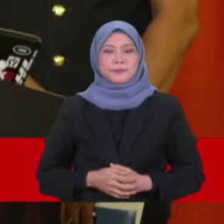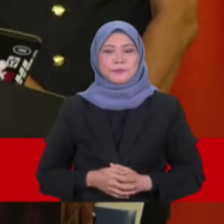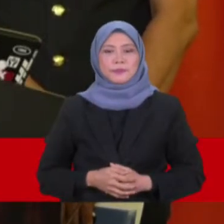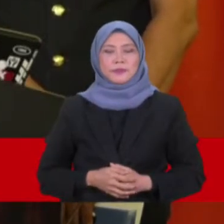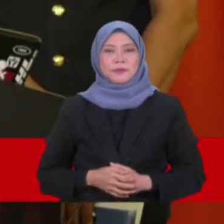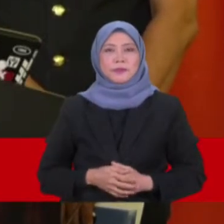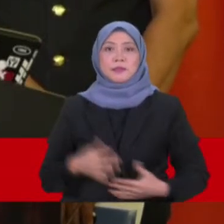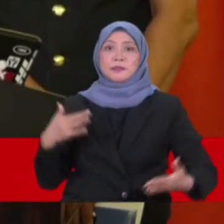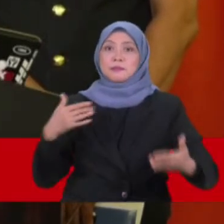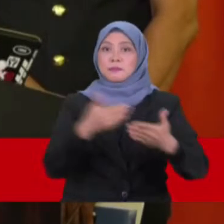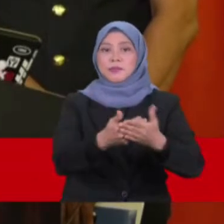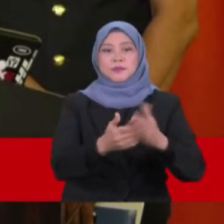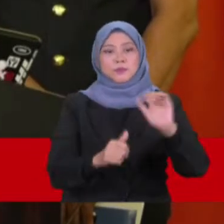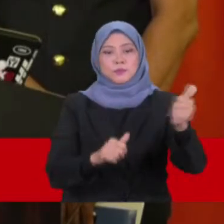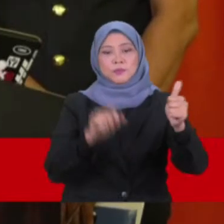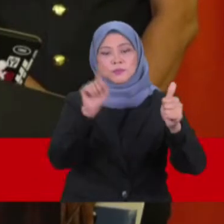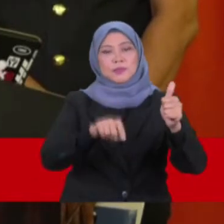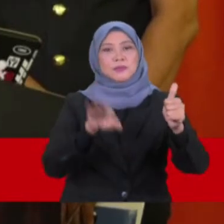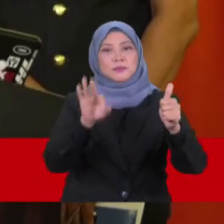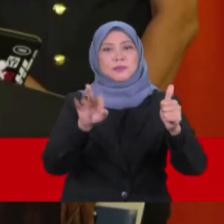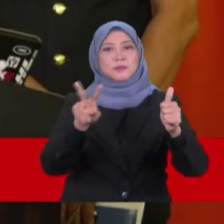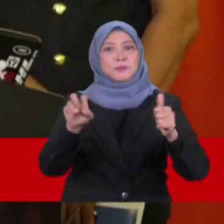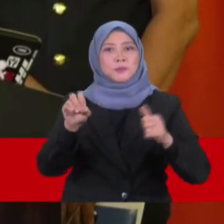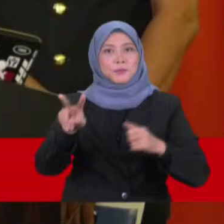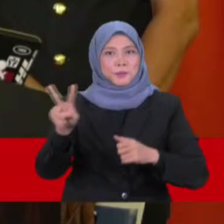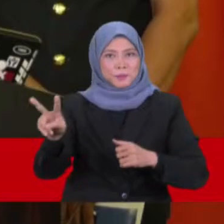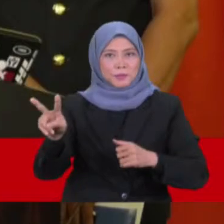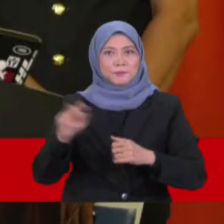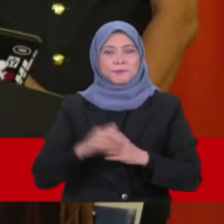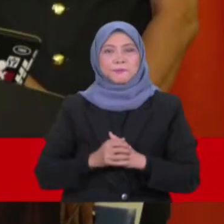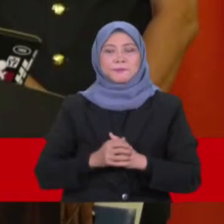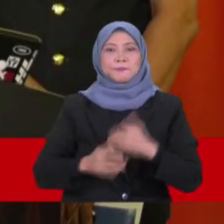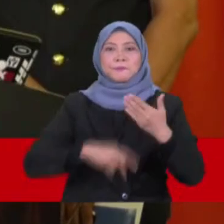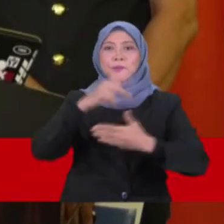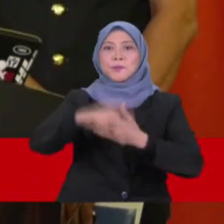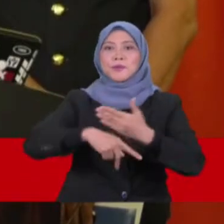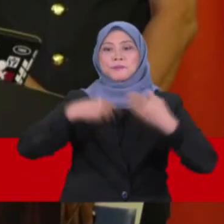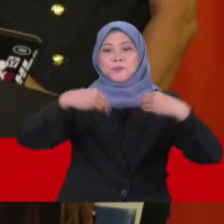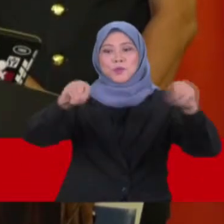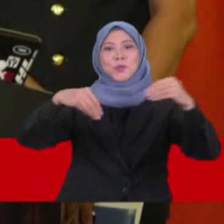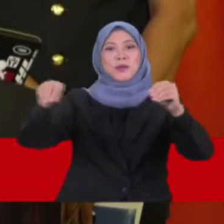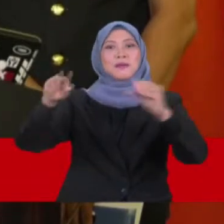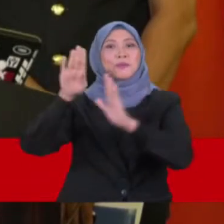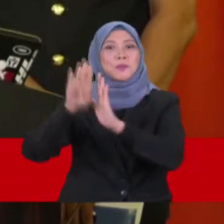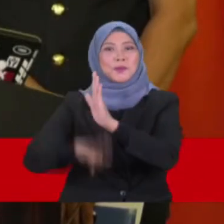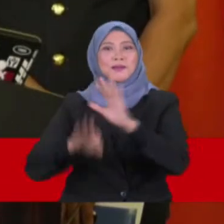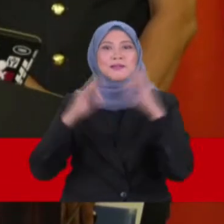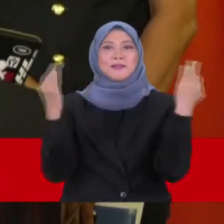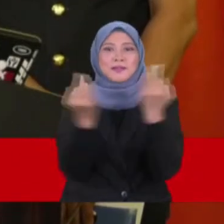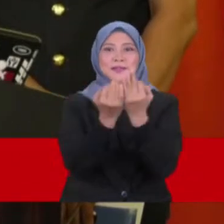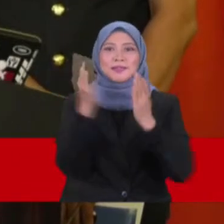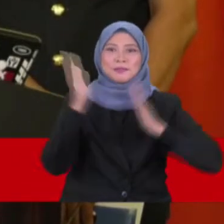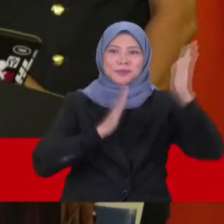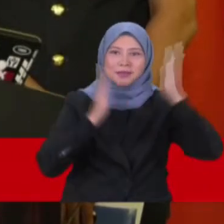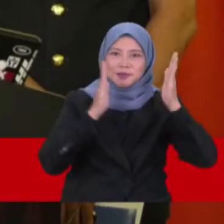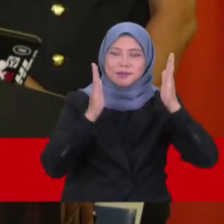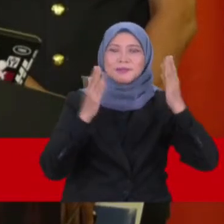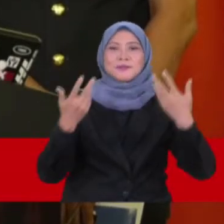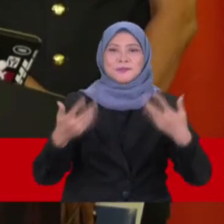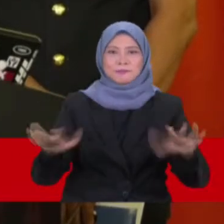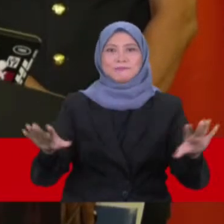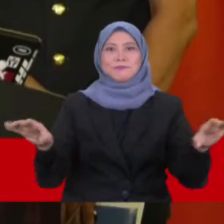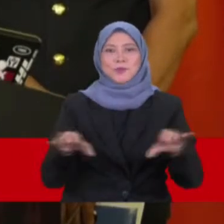Sehingga 10 September 2022, program jualan murah keluarga Malaysia telah dilaksanakan